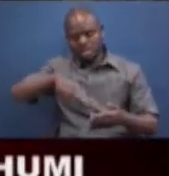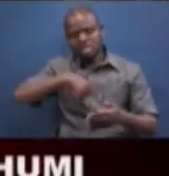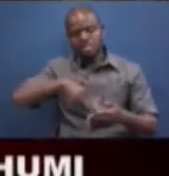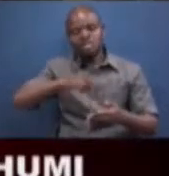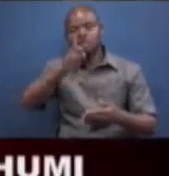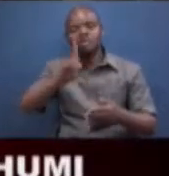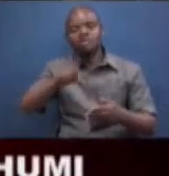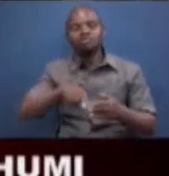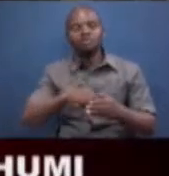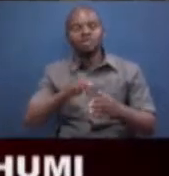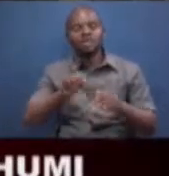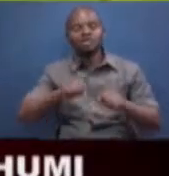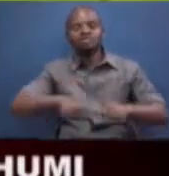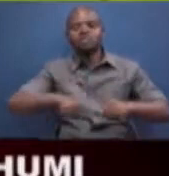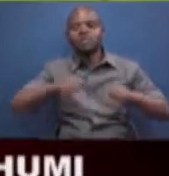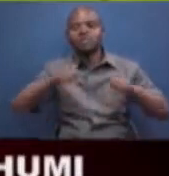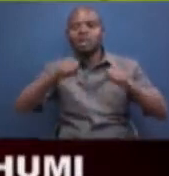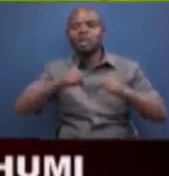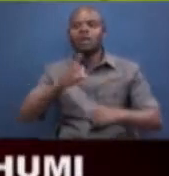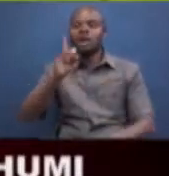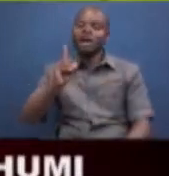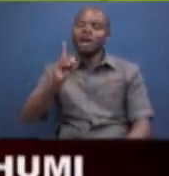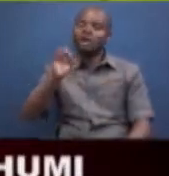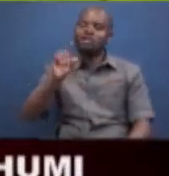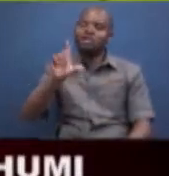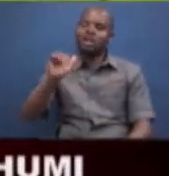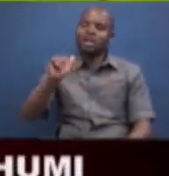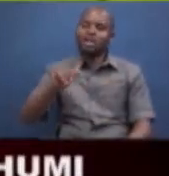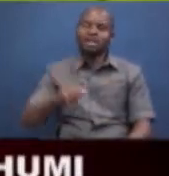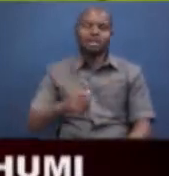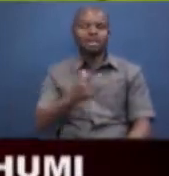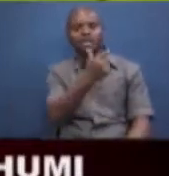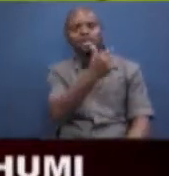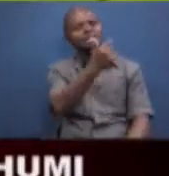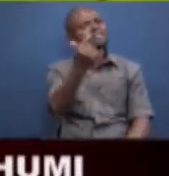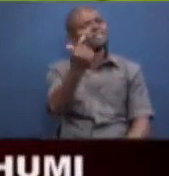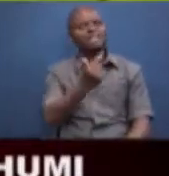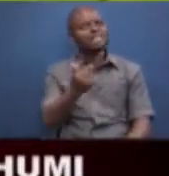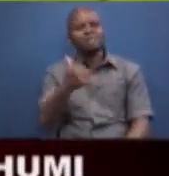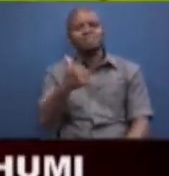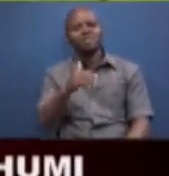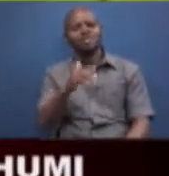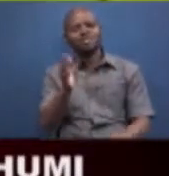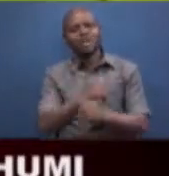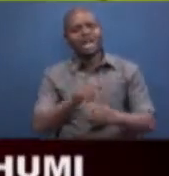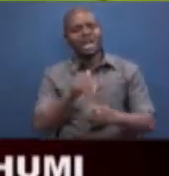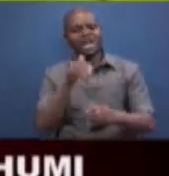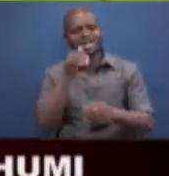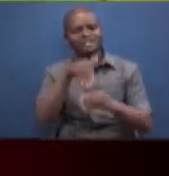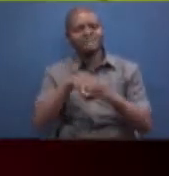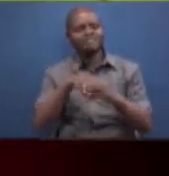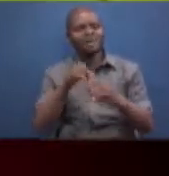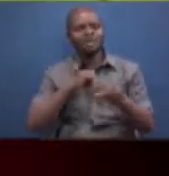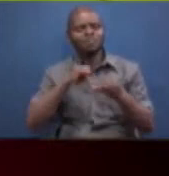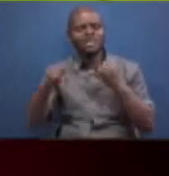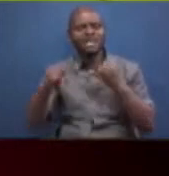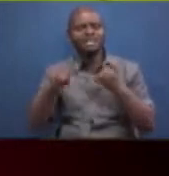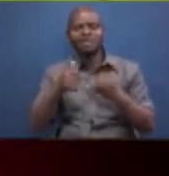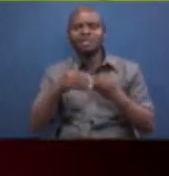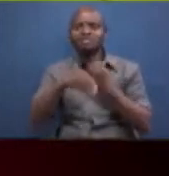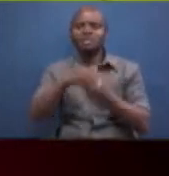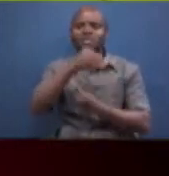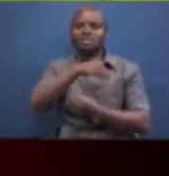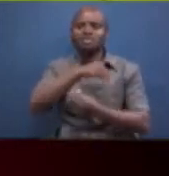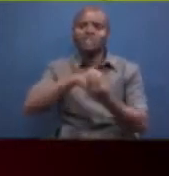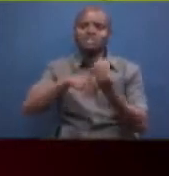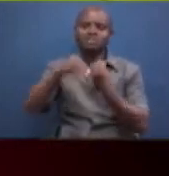tuko kwenye utawala wa dola. Tanzania bado hatujapata chama cha upinzani. Kuna SACCOS tu za kukopa na